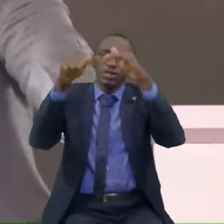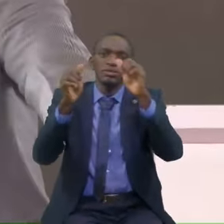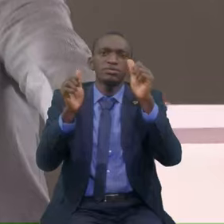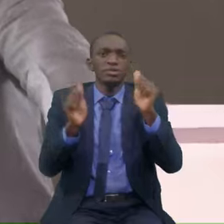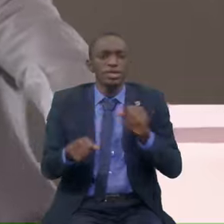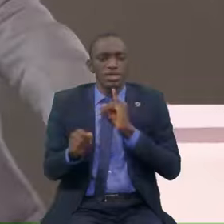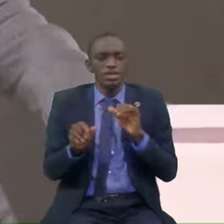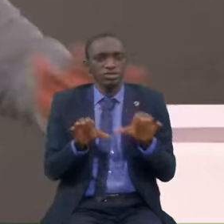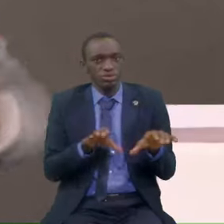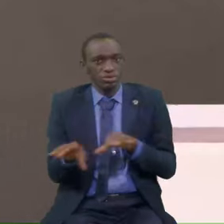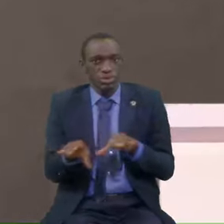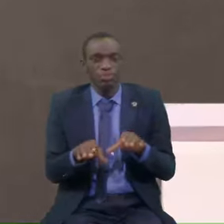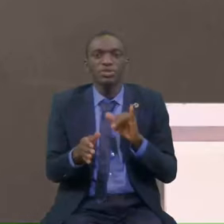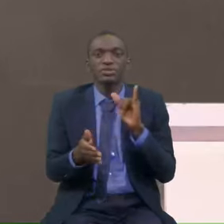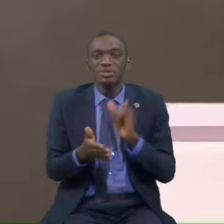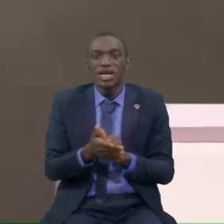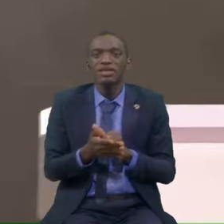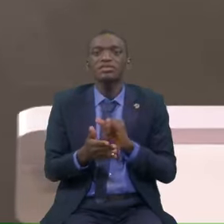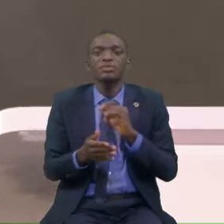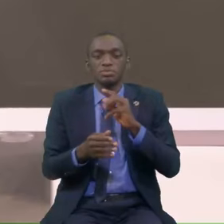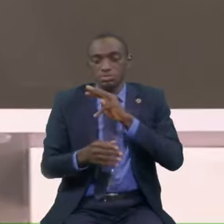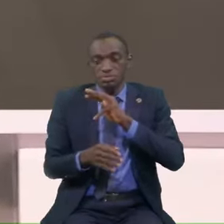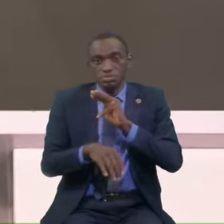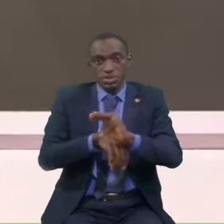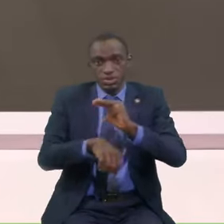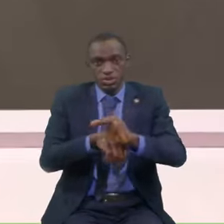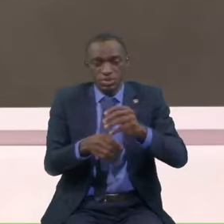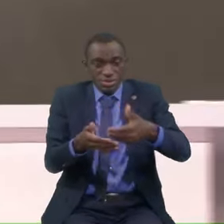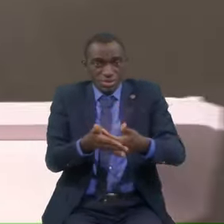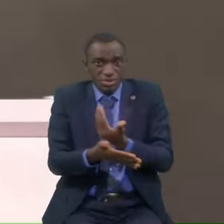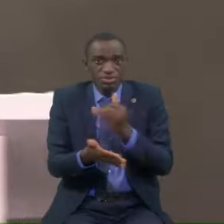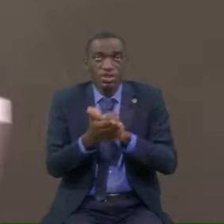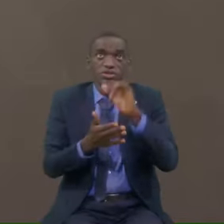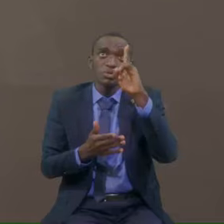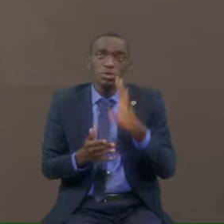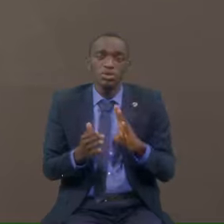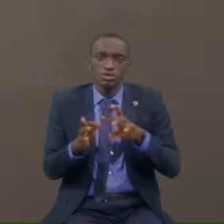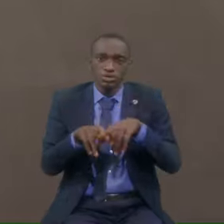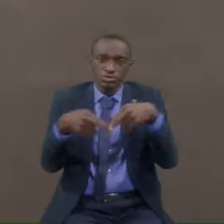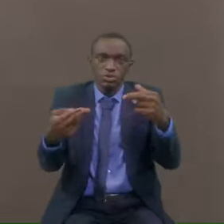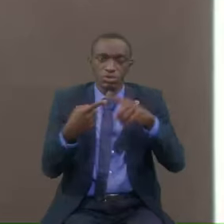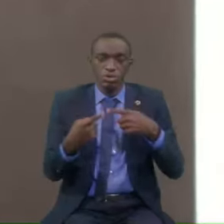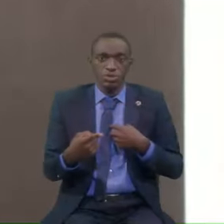Est-ce que je peux accomplir ce ministère révélé? Que Dieu me révèle.